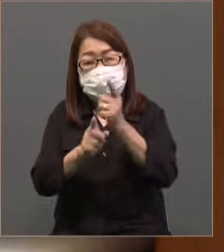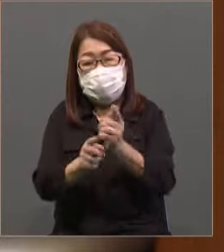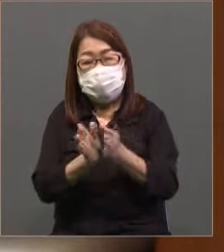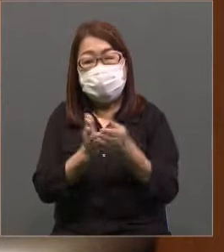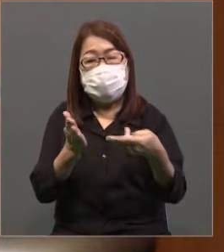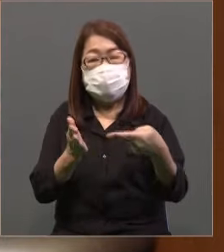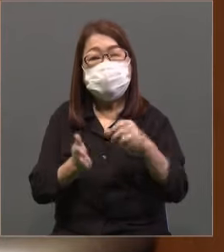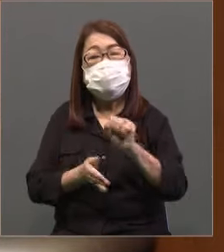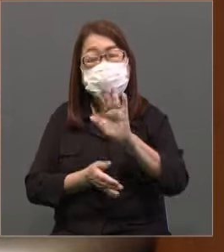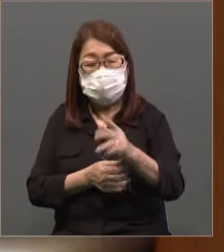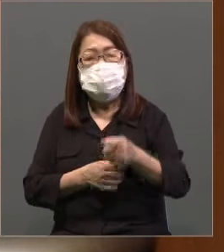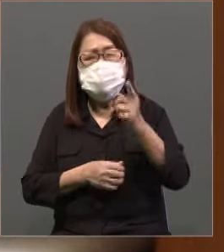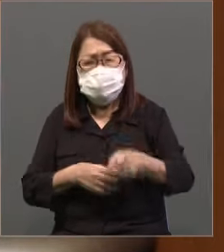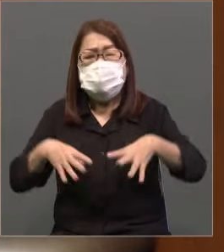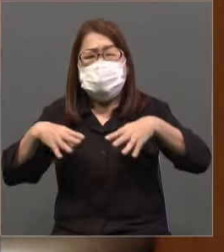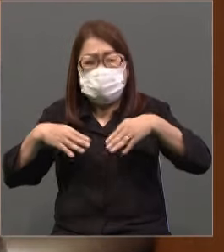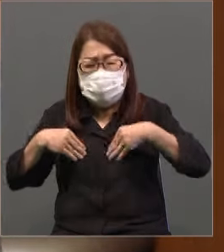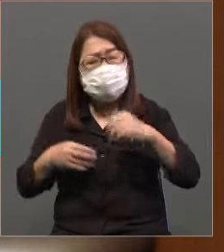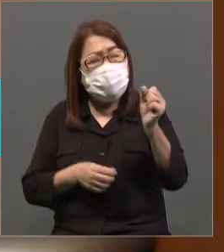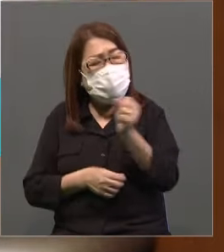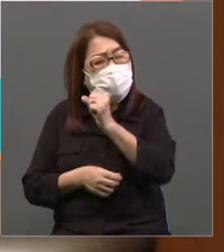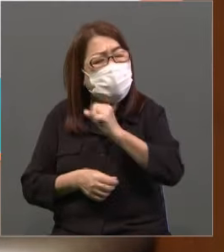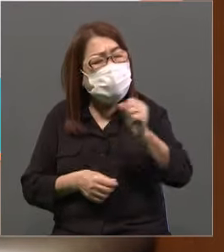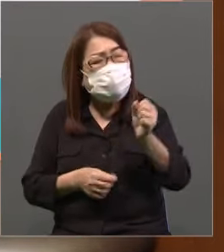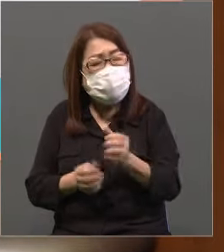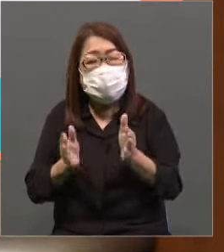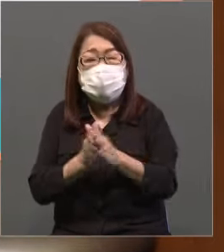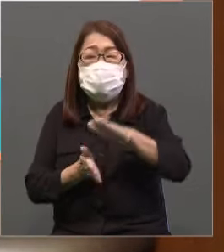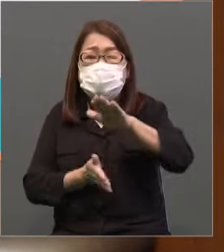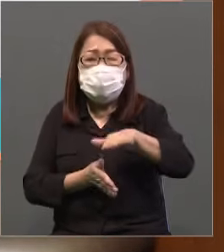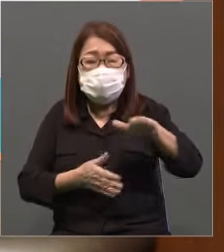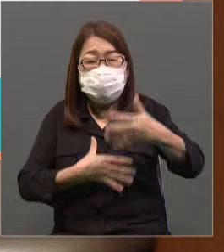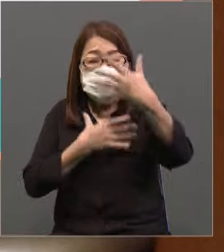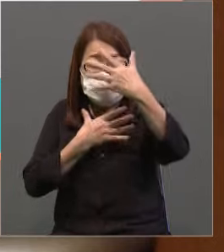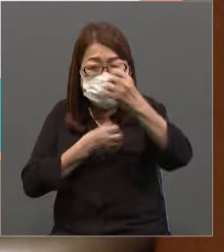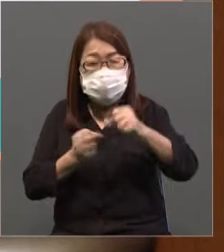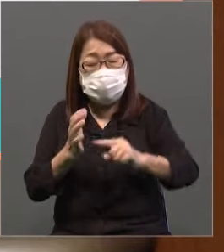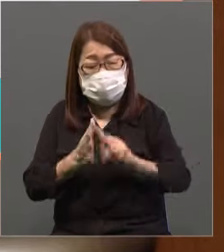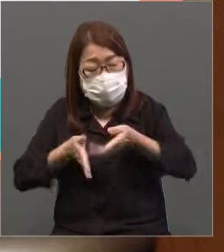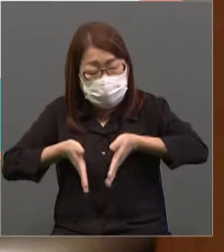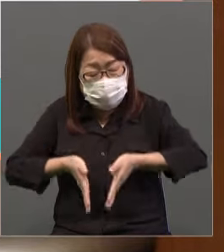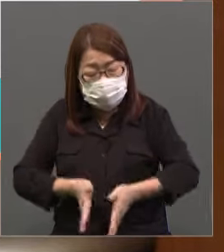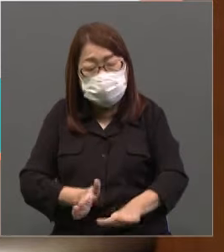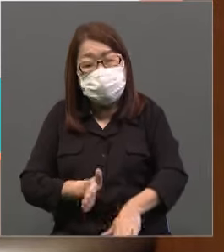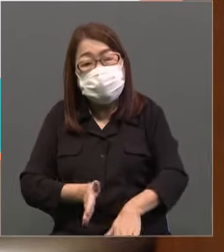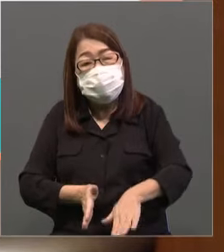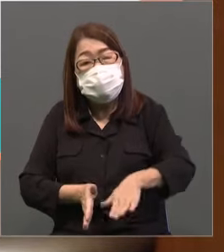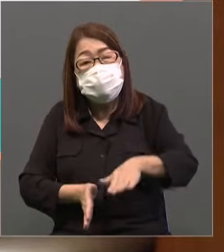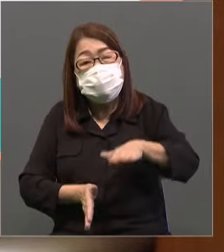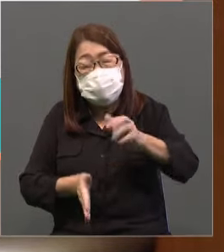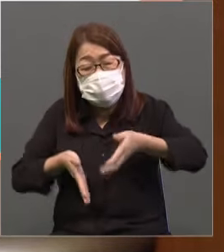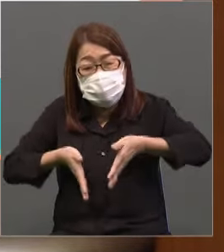รับก่อนว่าดนตรีกับเด็กเนี่ยมันแทบจะแยกกันไม่ออกเลยตั้งแต่เกิดมาเป็นเบบี๋เป็นเด็กทาร